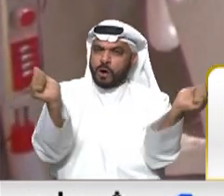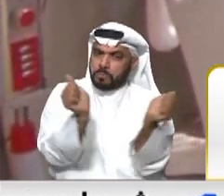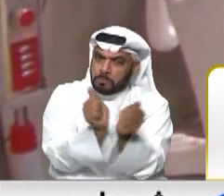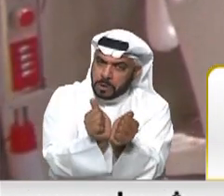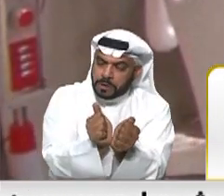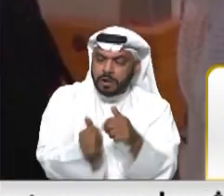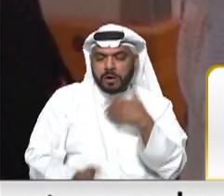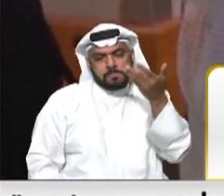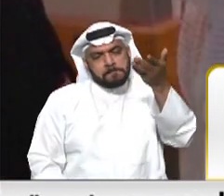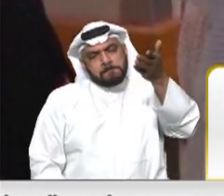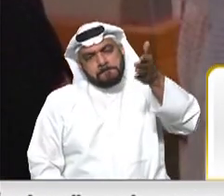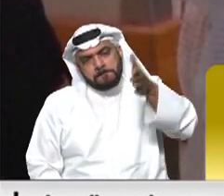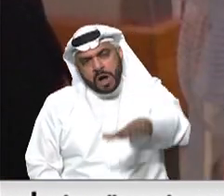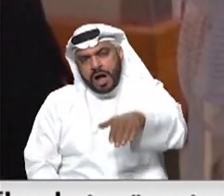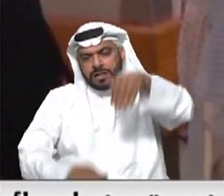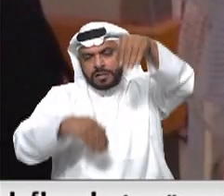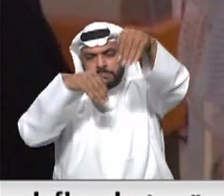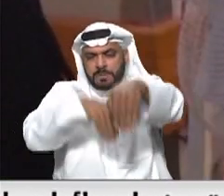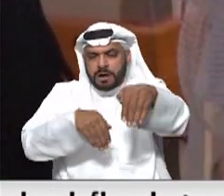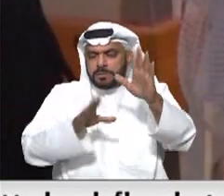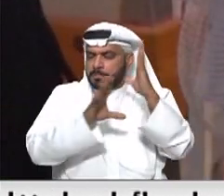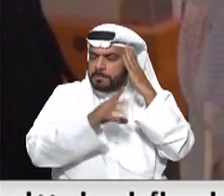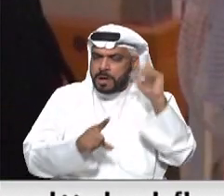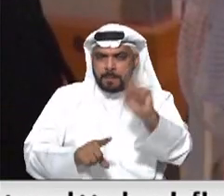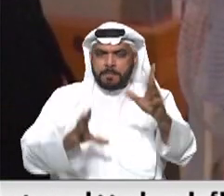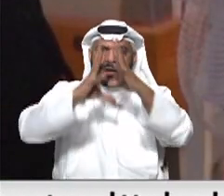مدفونين في قبور غير معروفه